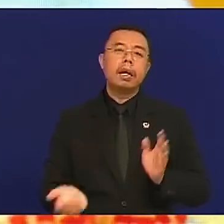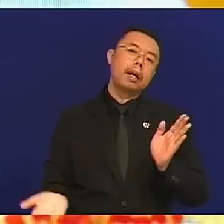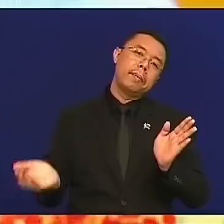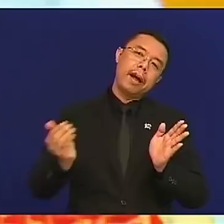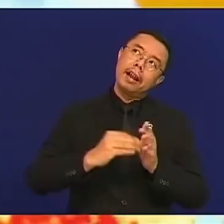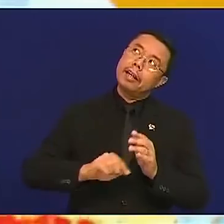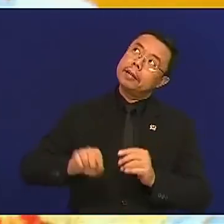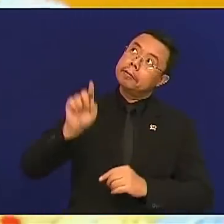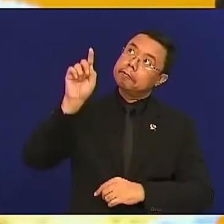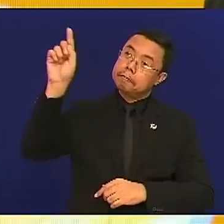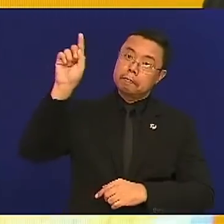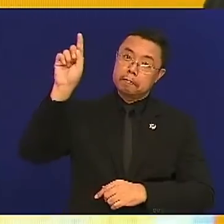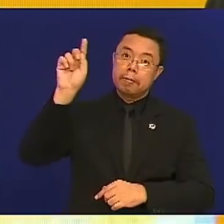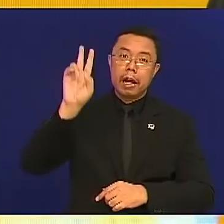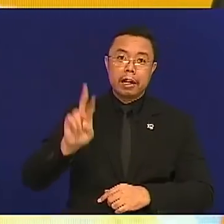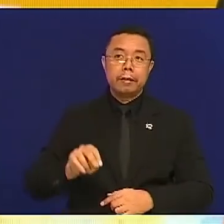kembali